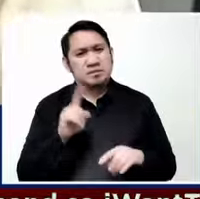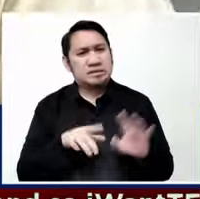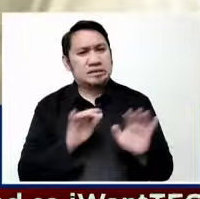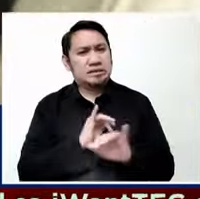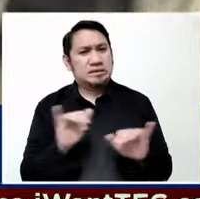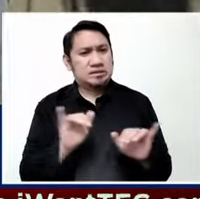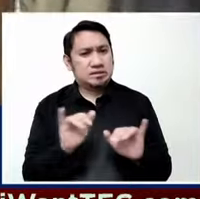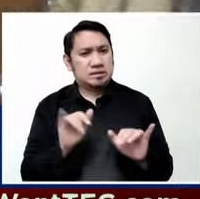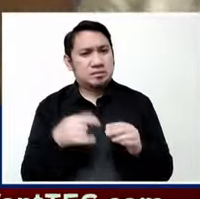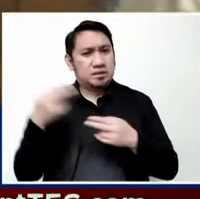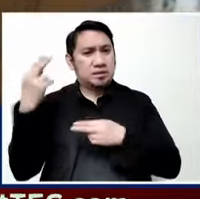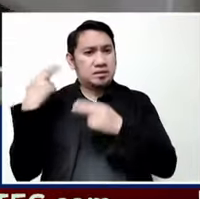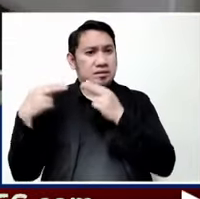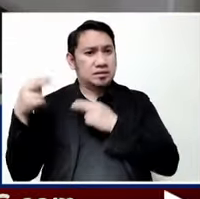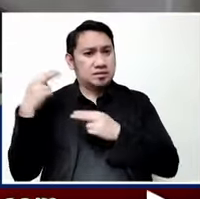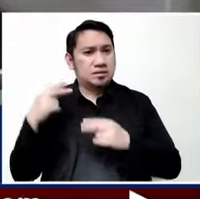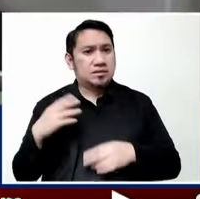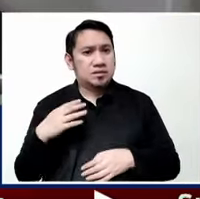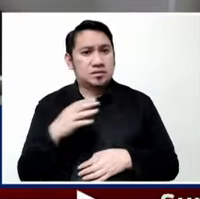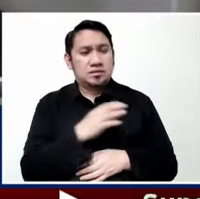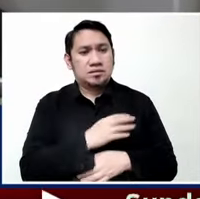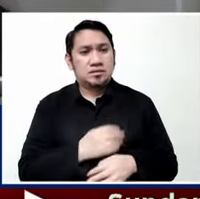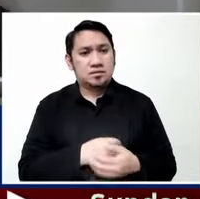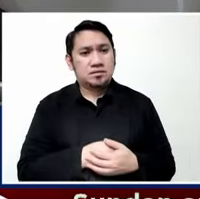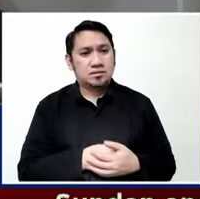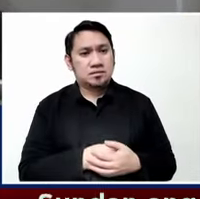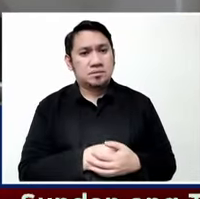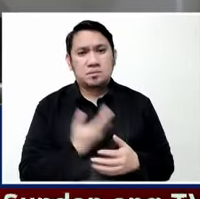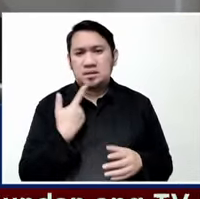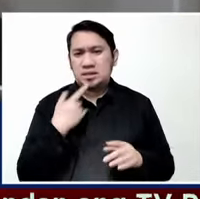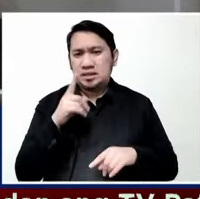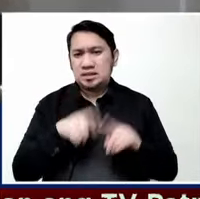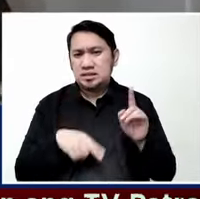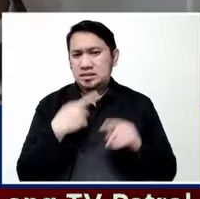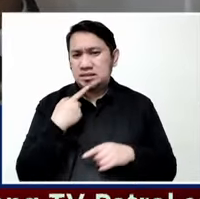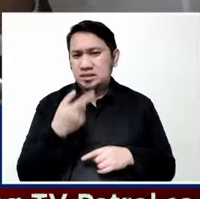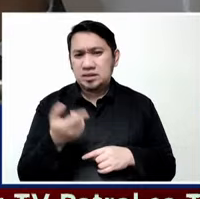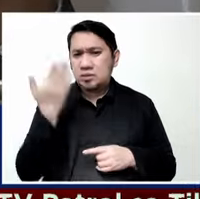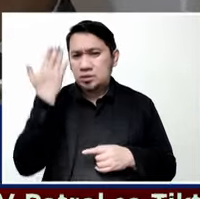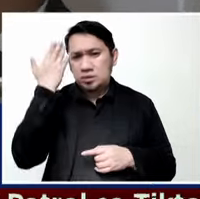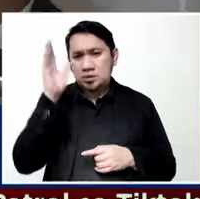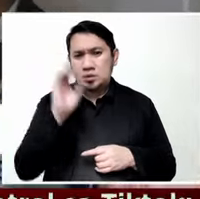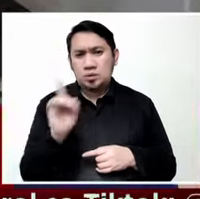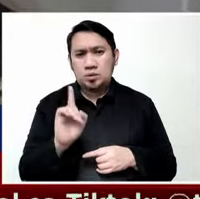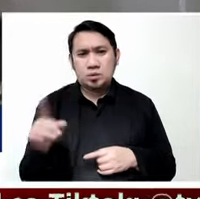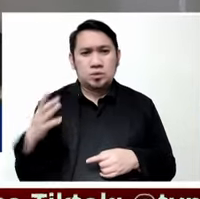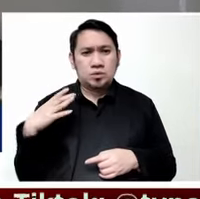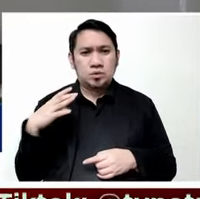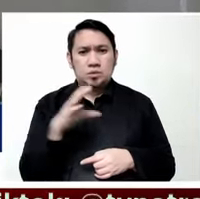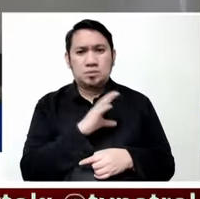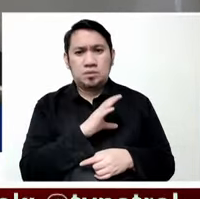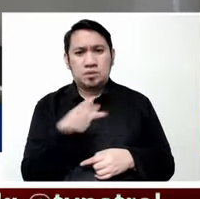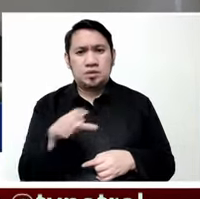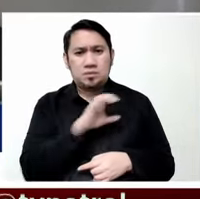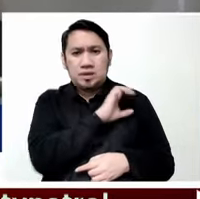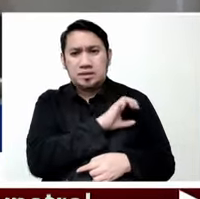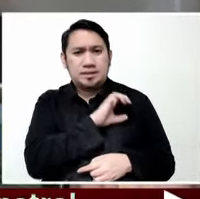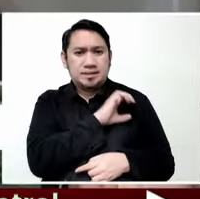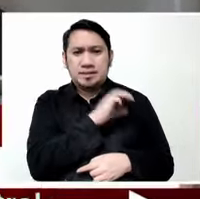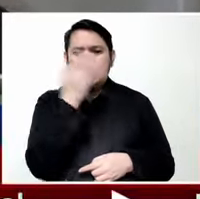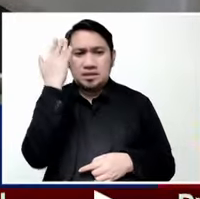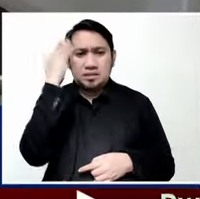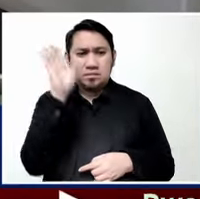sa kasaysayan ng Kamara. Hindi natin masabi kung ano yung gagawin talaga ng Committee on Ethics on this. Kasi